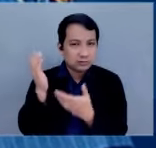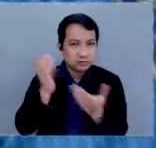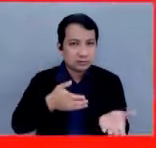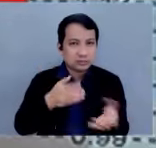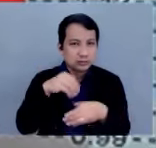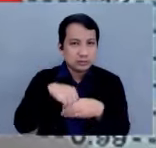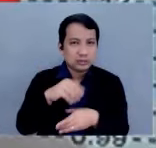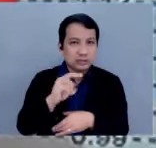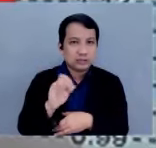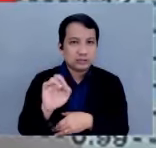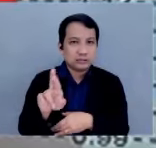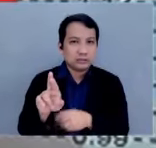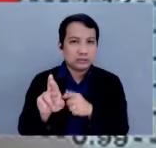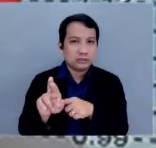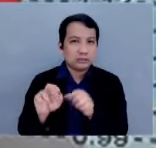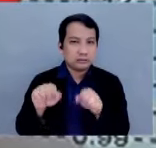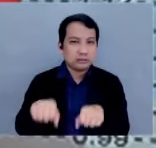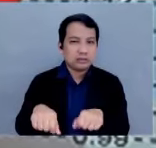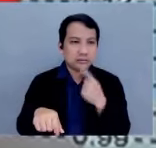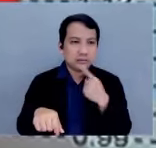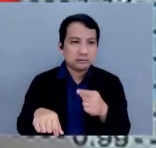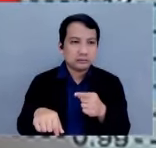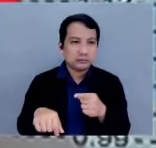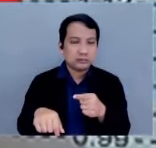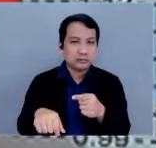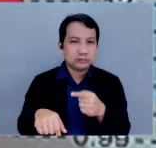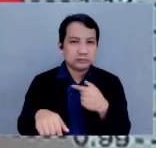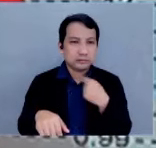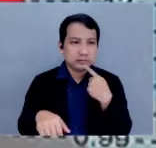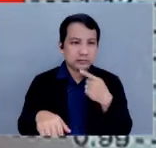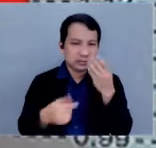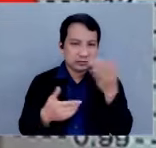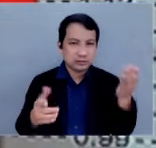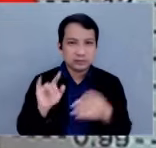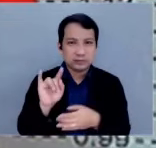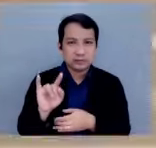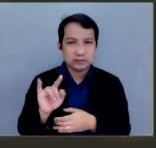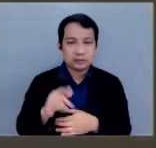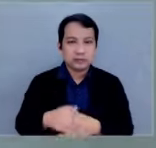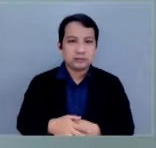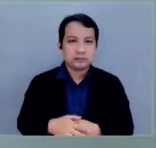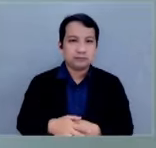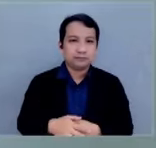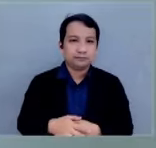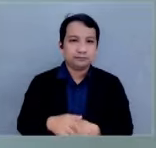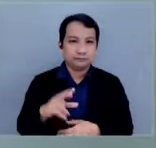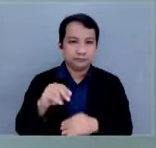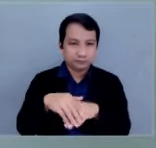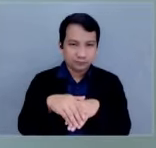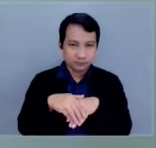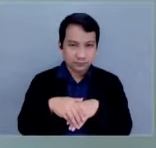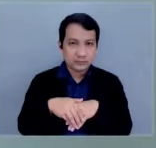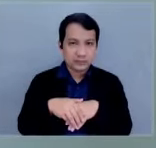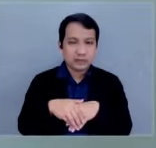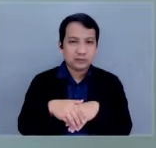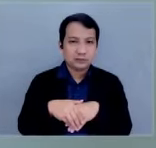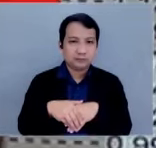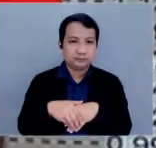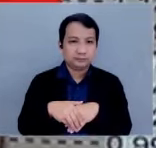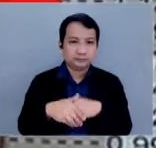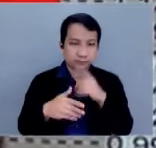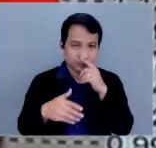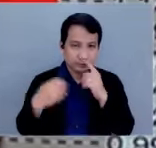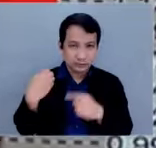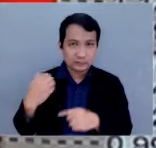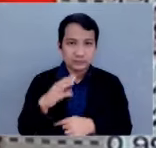Manila. Hindi naman nagpaunlak ng panayam ang suspect sa media. No comment po. Nakatakdang i-inquest si alias Boss ngayong araw